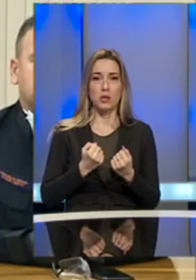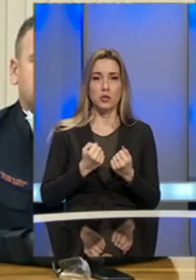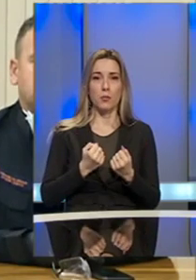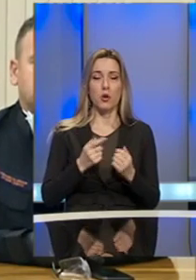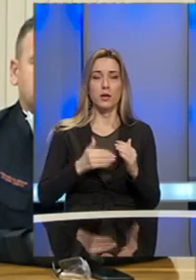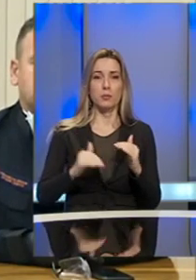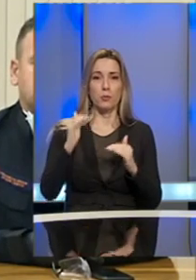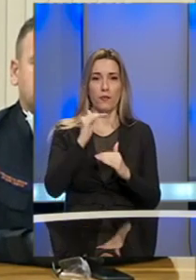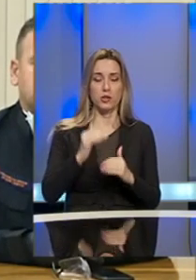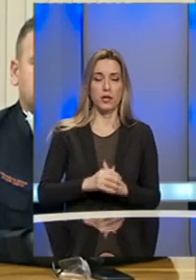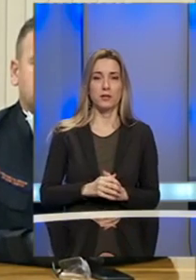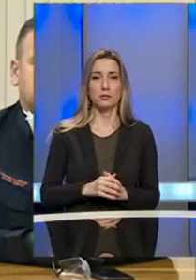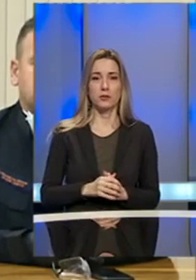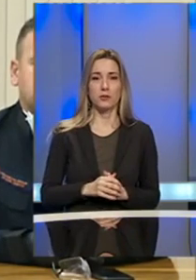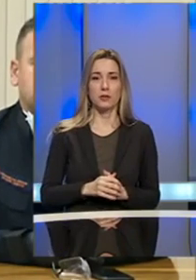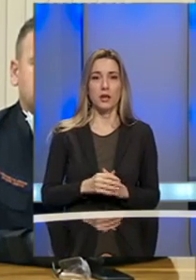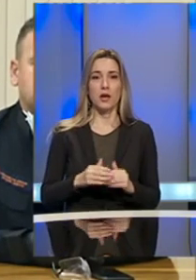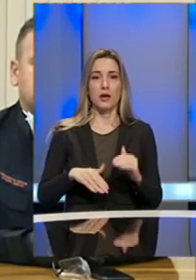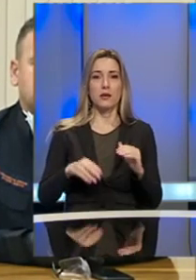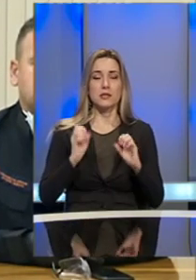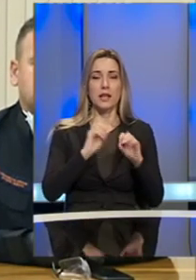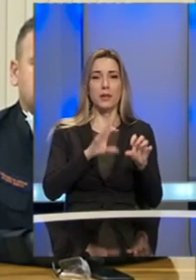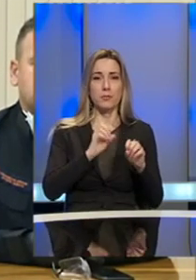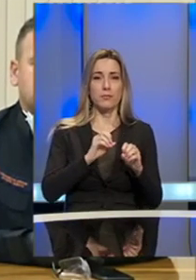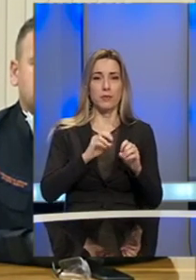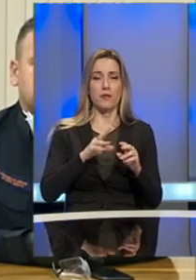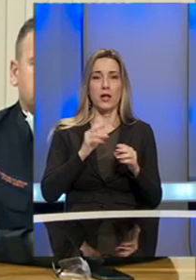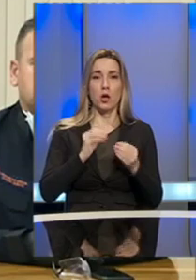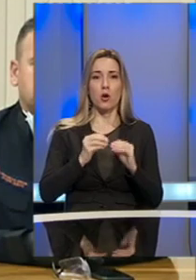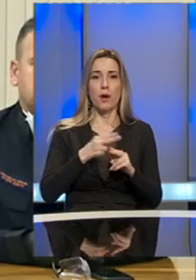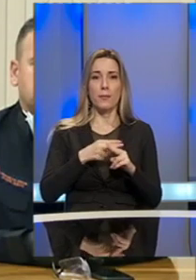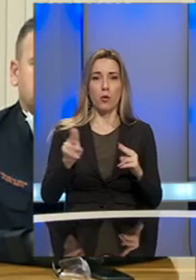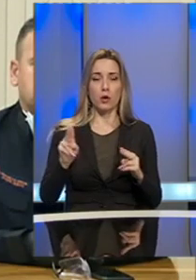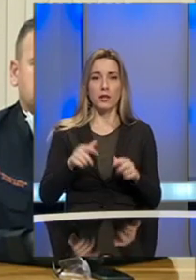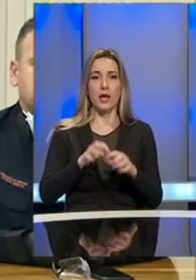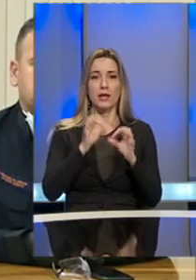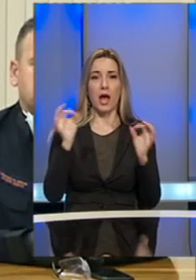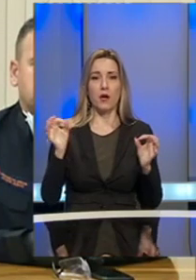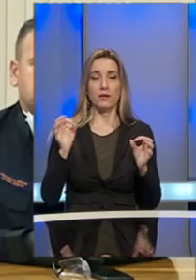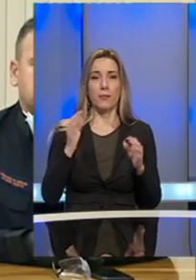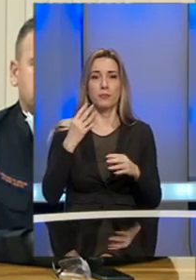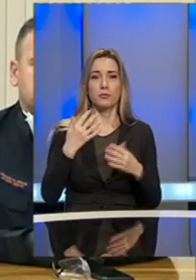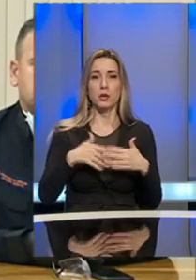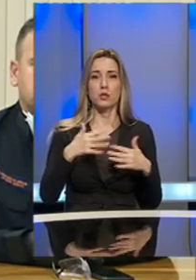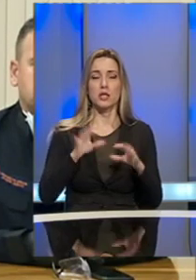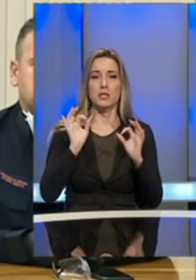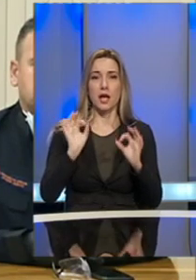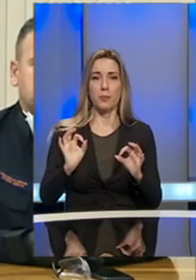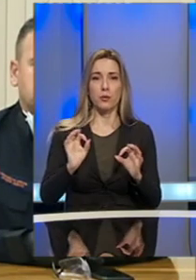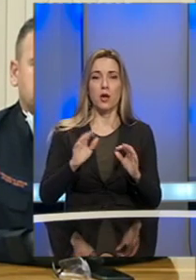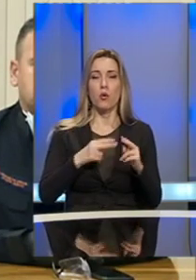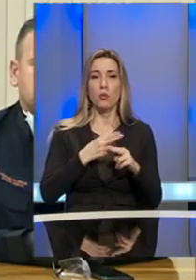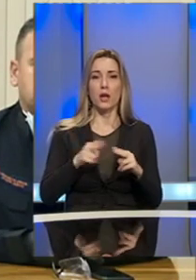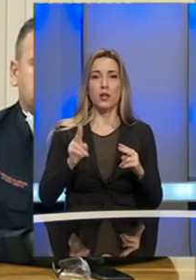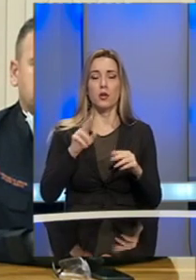ih i povećati. Snabdijevanje robama je uredno. Javna preduzeća su stabilna. Uredno je